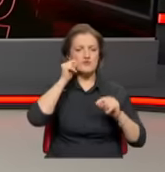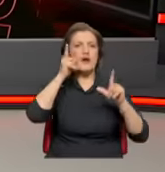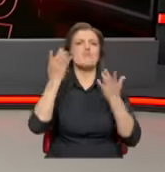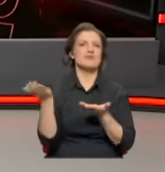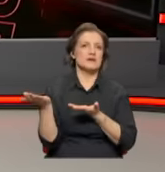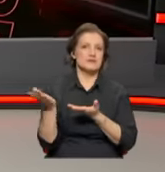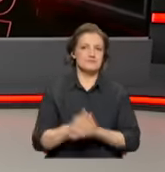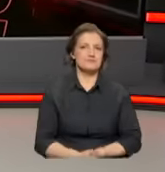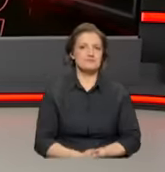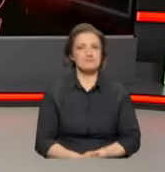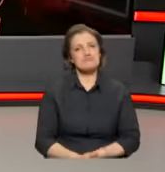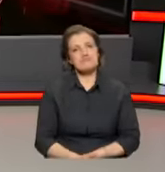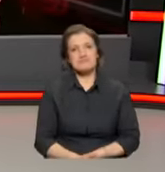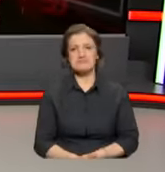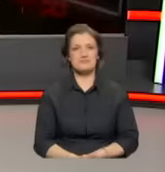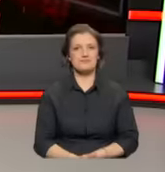zaten.